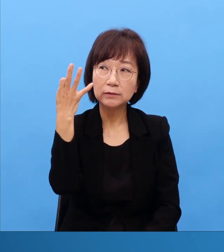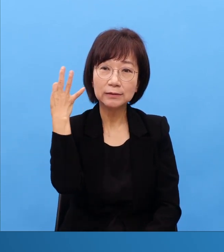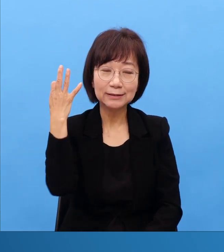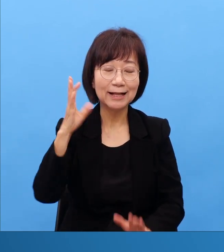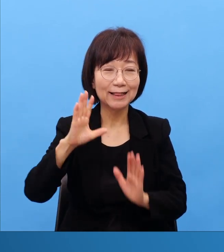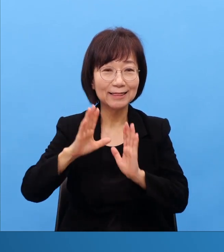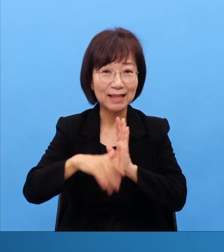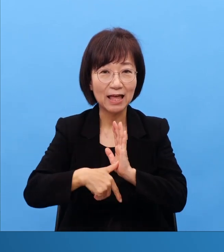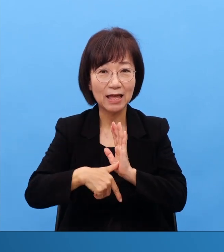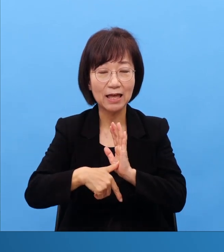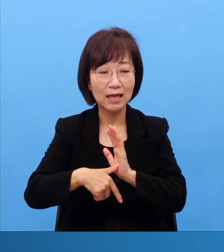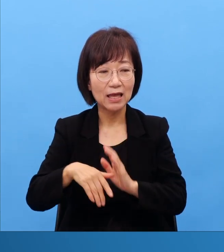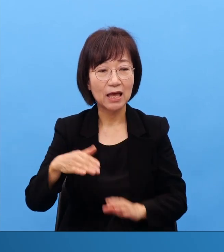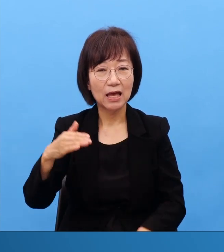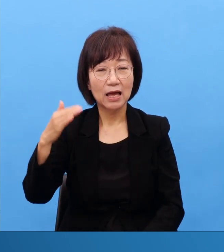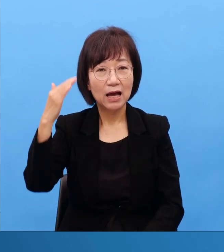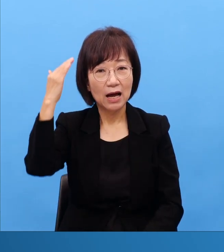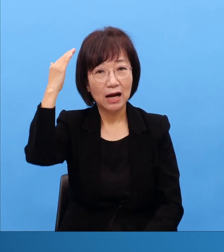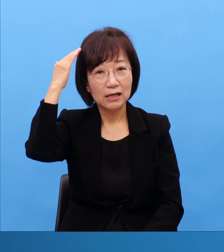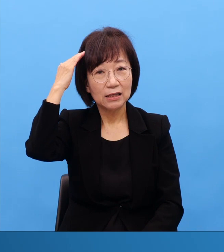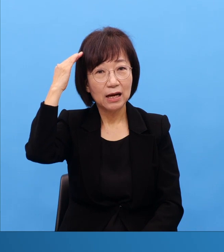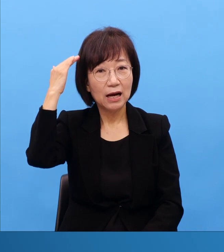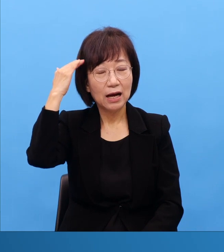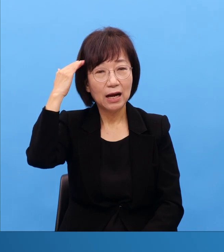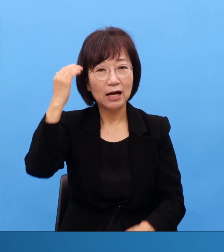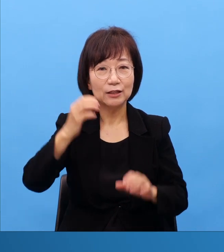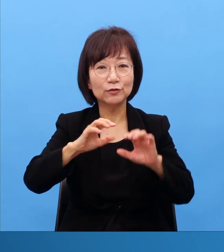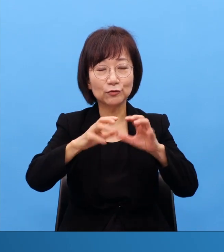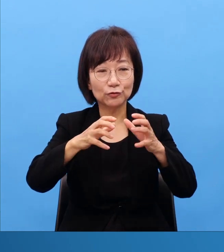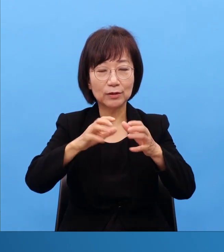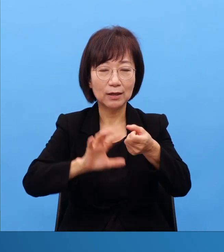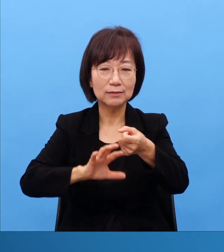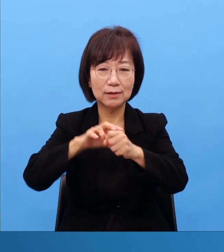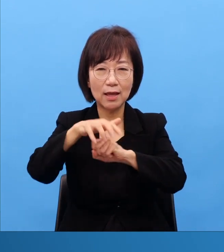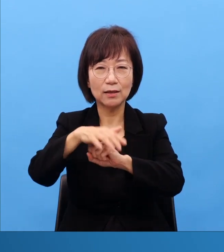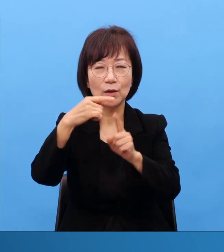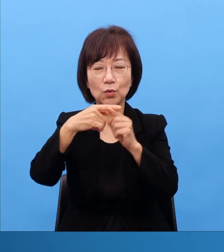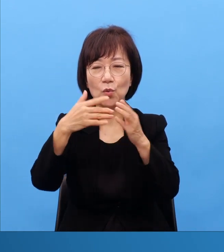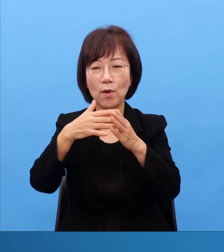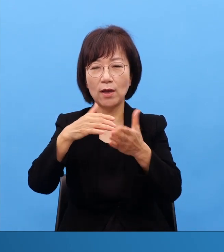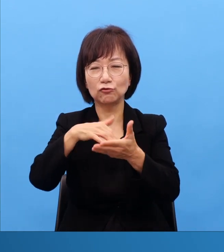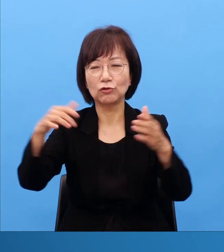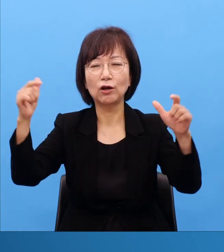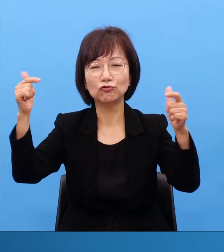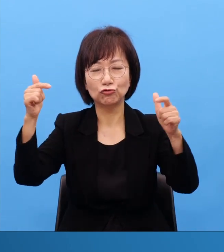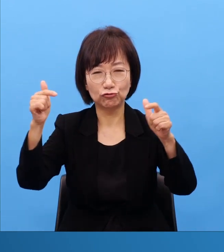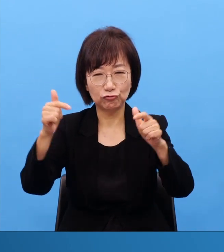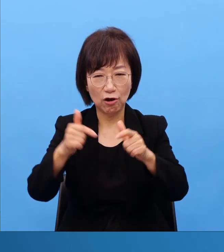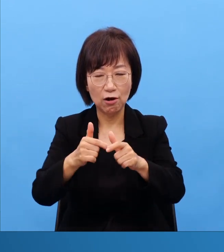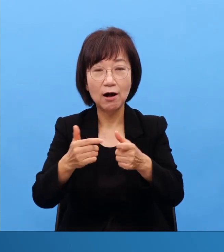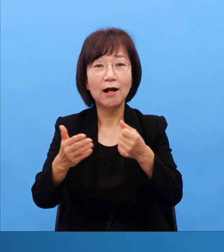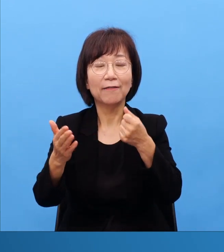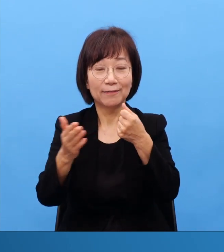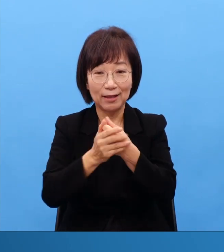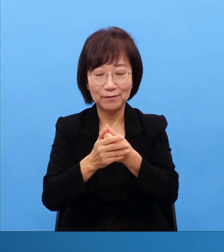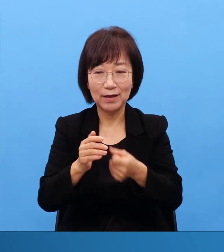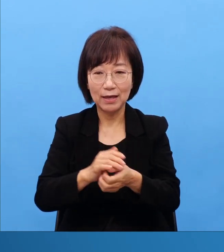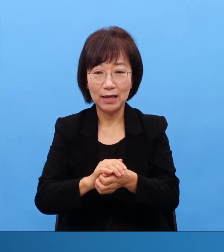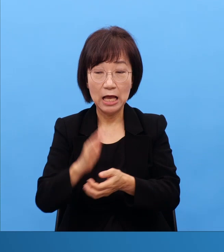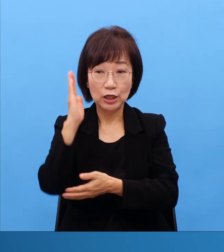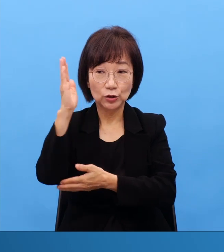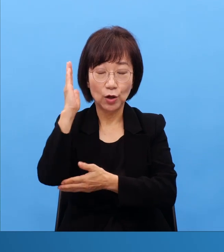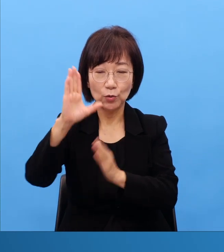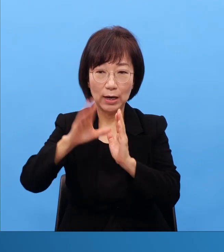한국 세계교회 줄고 있다. 설교 바꾸자. 그리스도 중심으로 설교해야 된다라는 게 나왔더라고요. 진짜